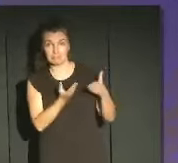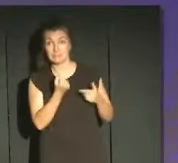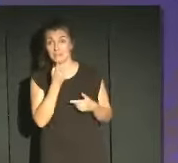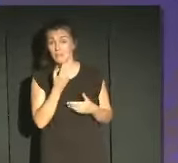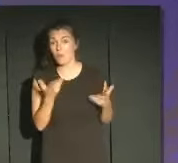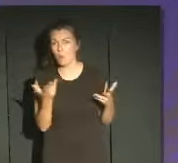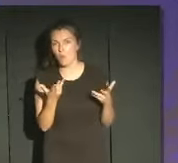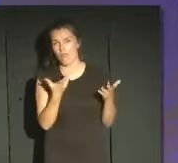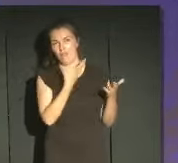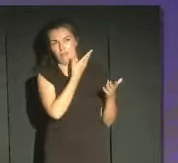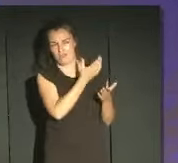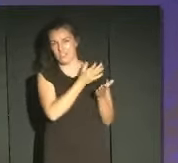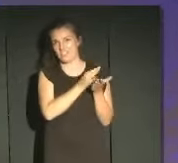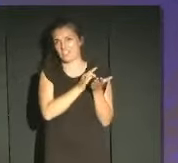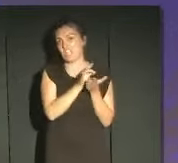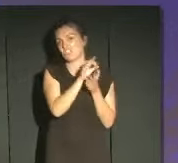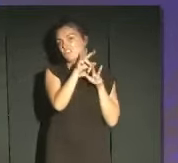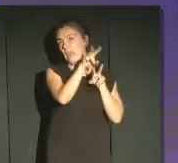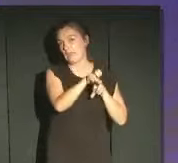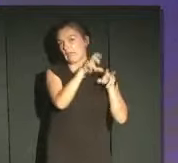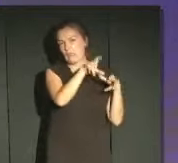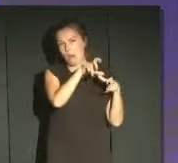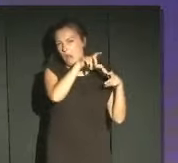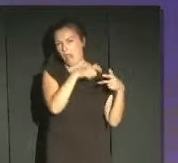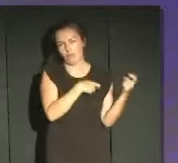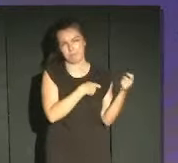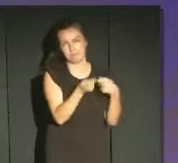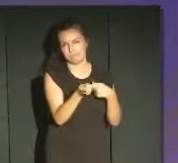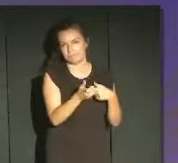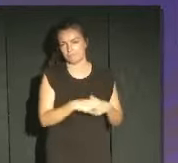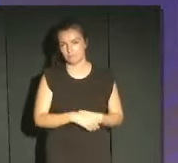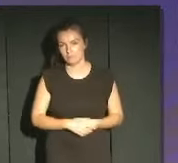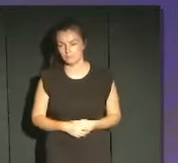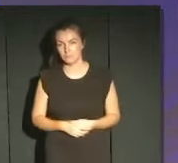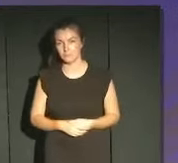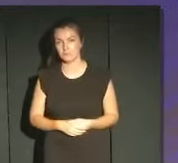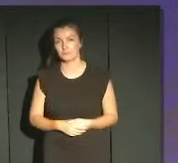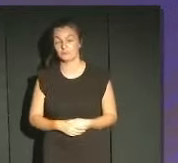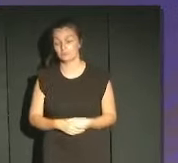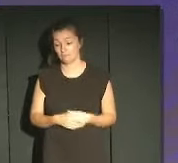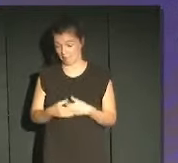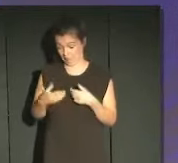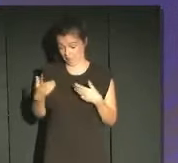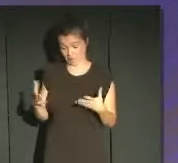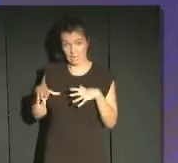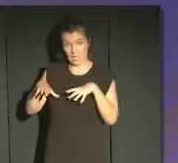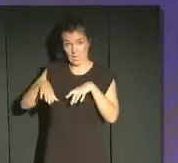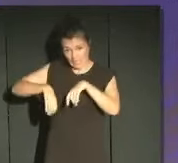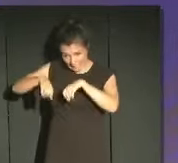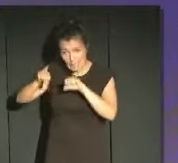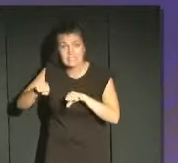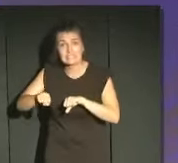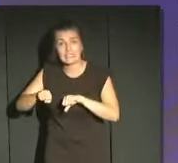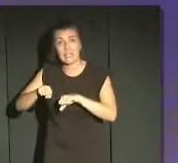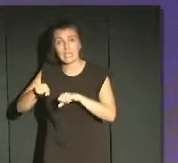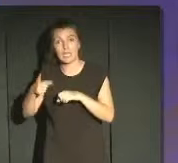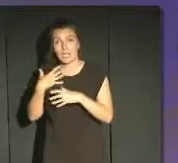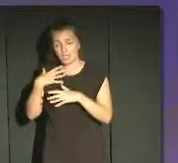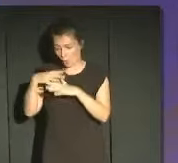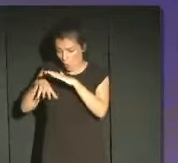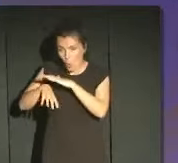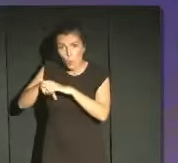aujourd'hui une stratégie agricole qui est défaillante quand on sait qu'on a les capacités les ressources avec des gens